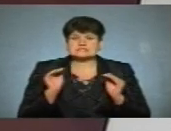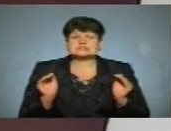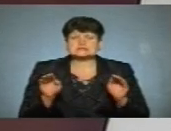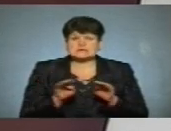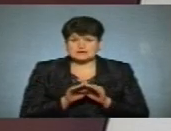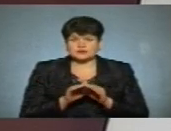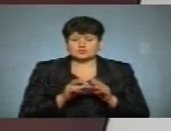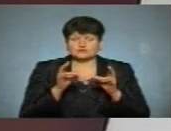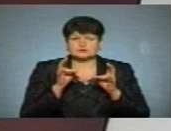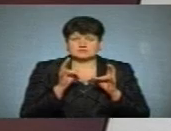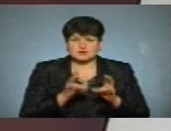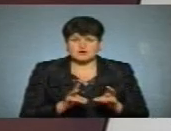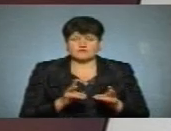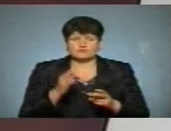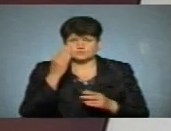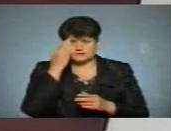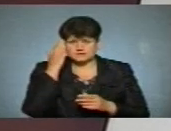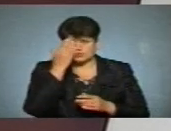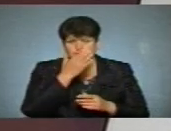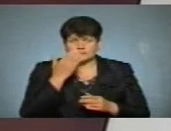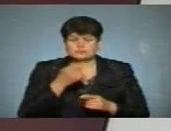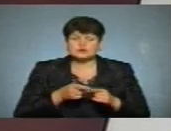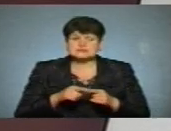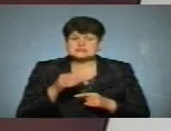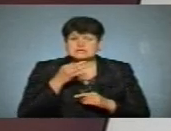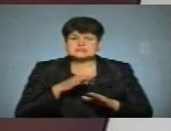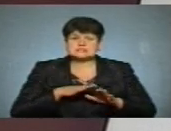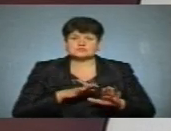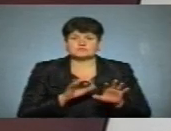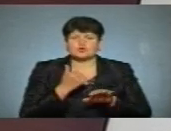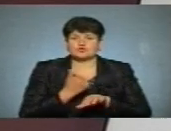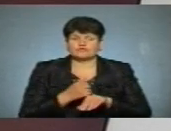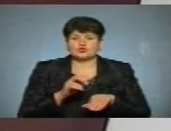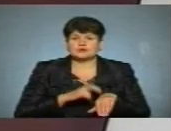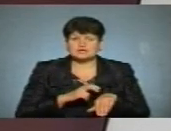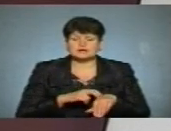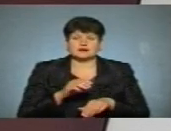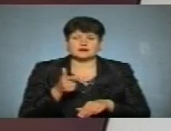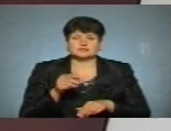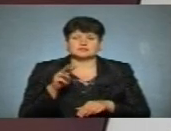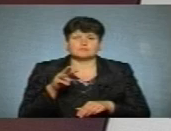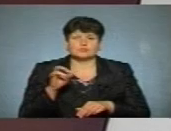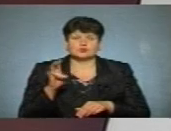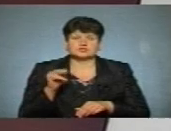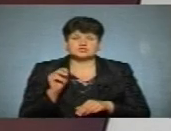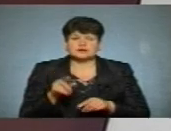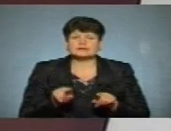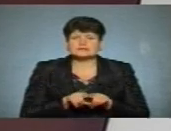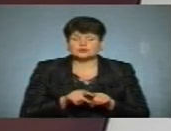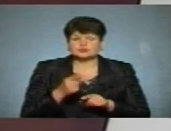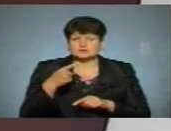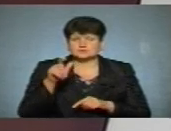черепно-мозкову травму, забої скроні і вилиці. Про це розповіла заступниця головного лікаря швидкої Ганна Мончик. За її словами, також один із